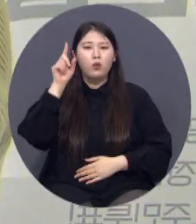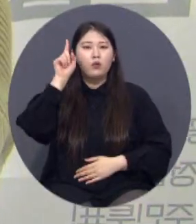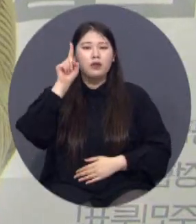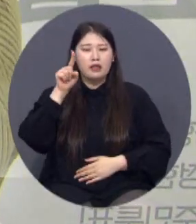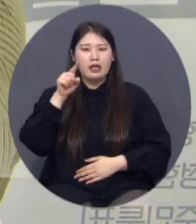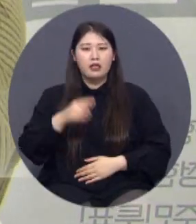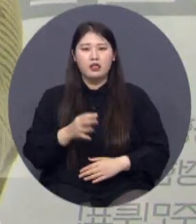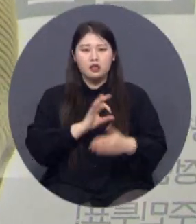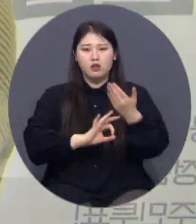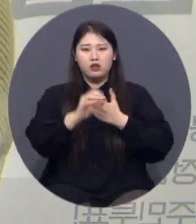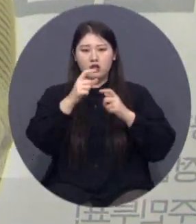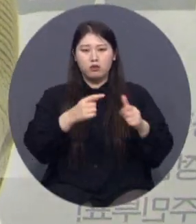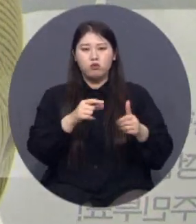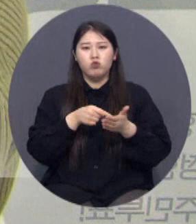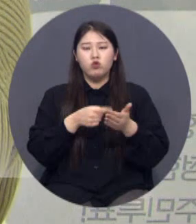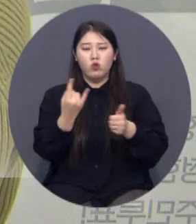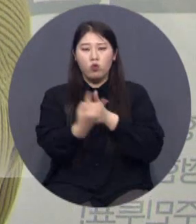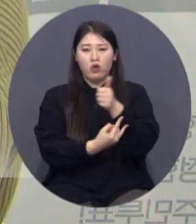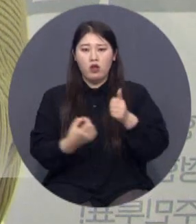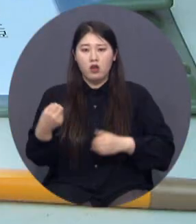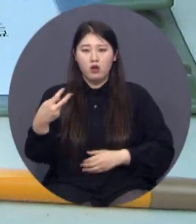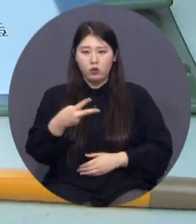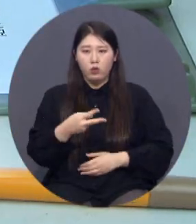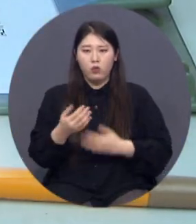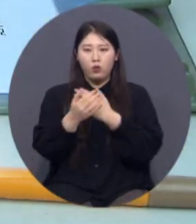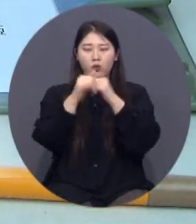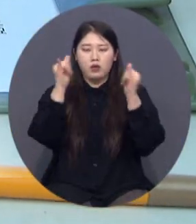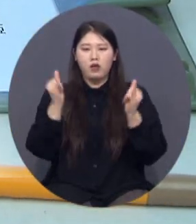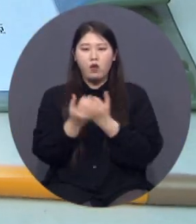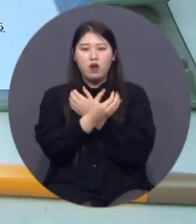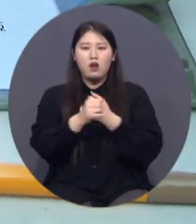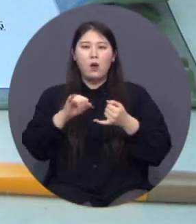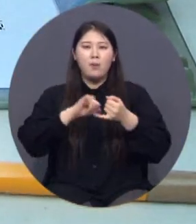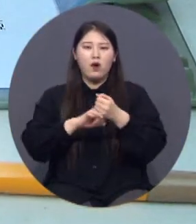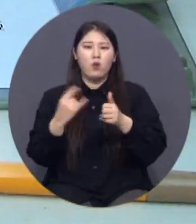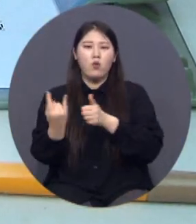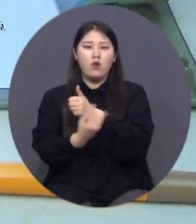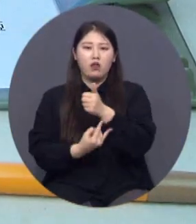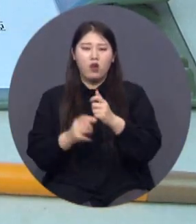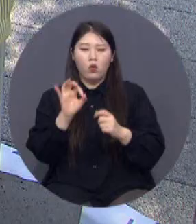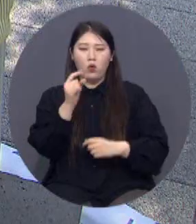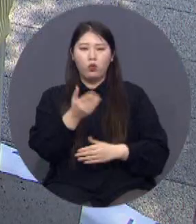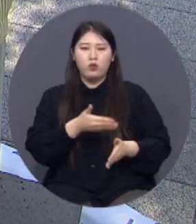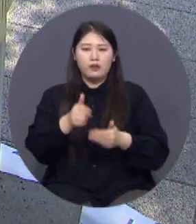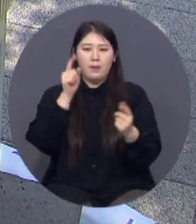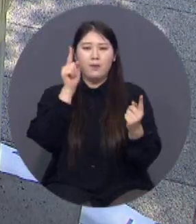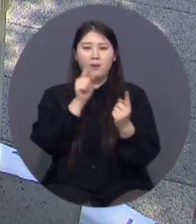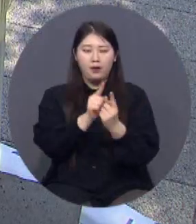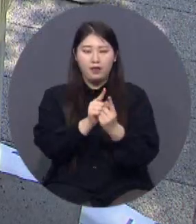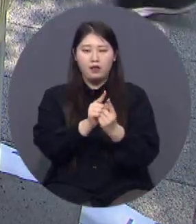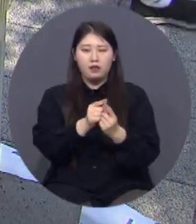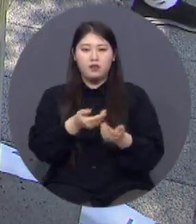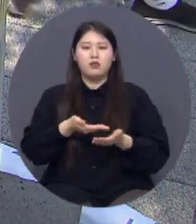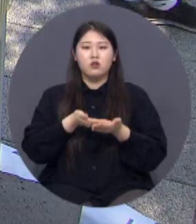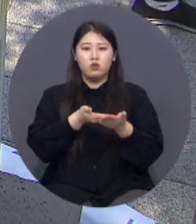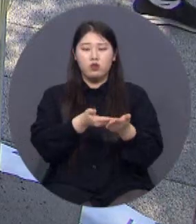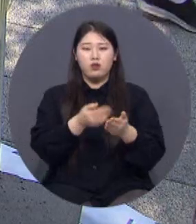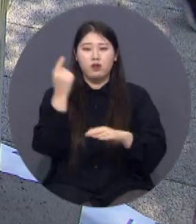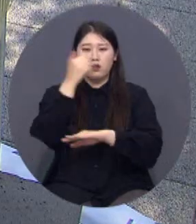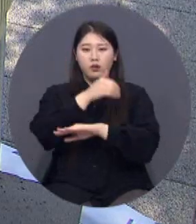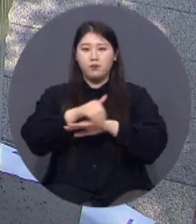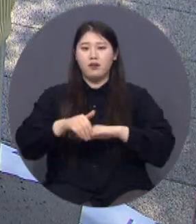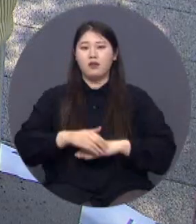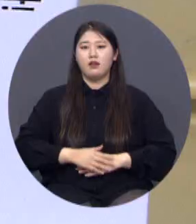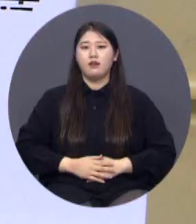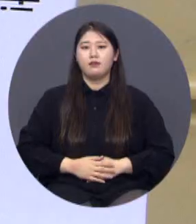2공항 성산읍 추진위원회와 제주도 사회 협약위원회가 오영훈 지사를 잇따라 만나 건의문과 의견서를 제출할